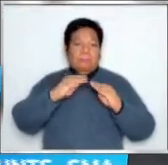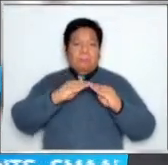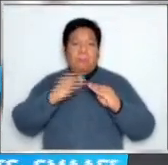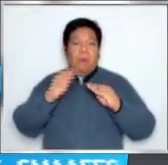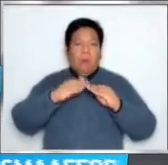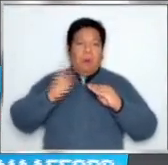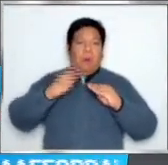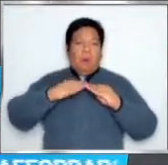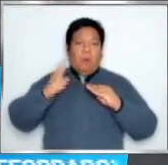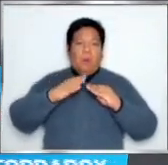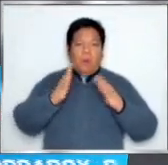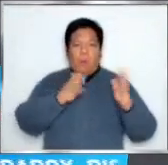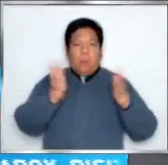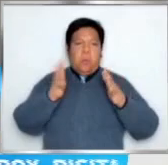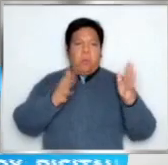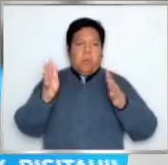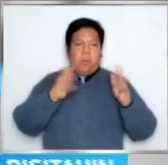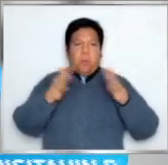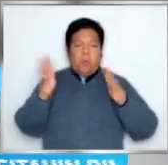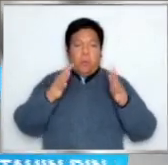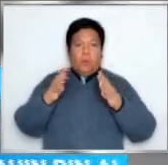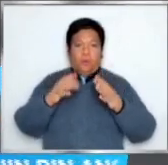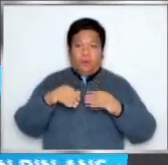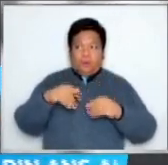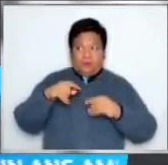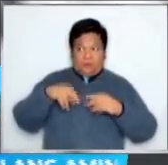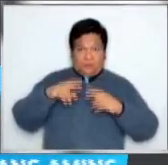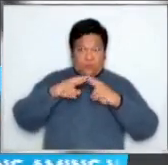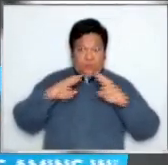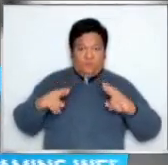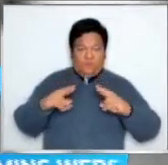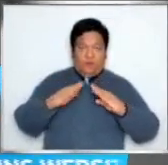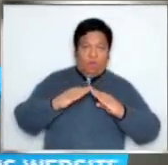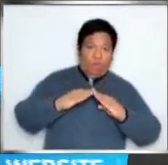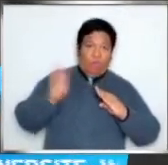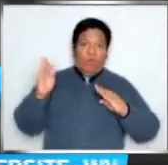Halos tangayin ang bubong ng bahay dahil sa lakas ng hangin.